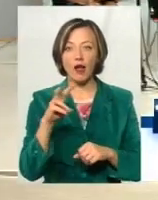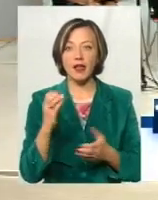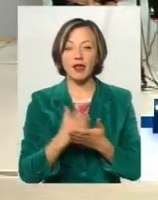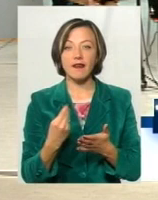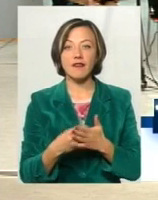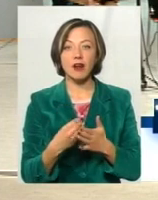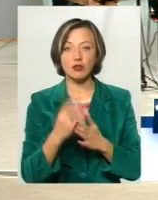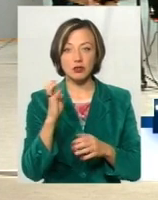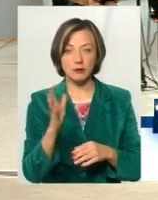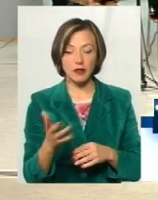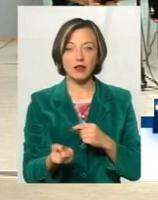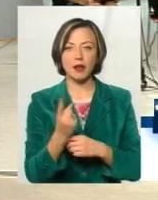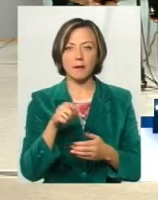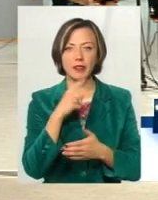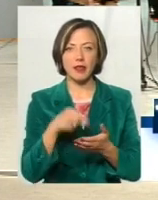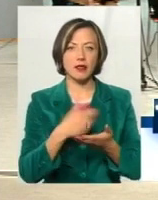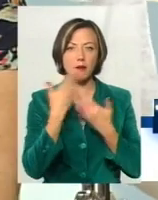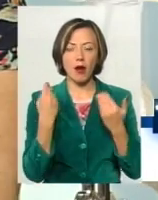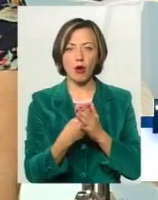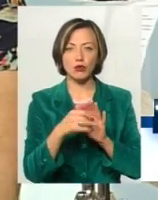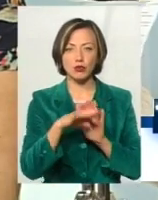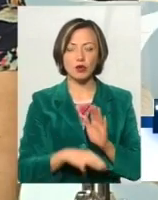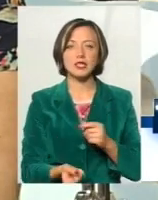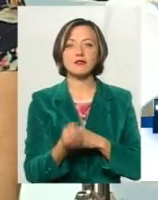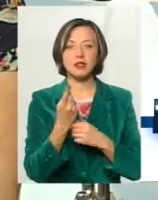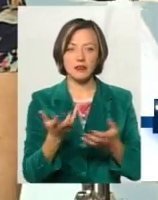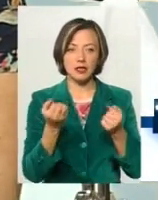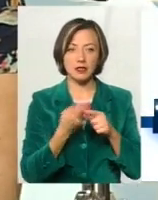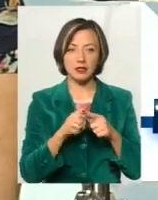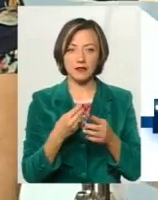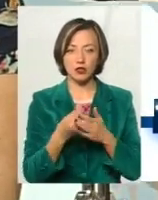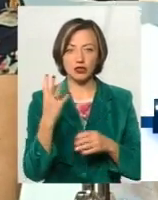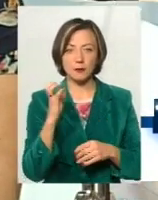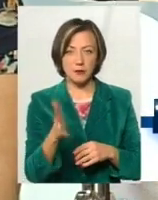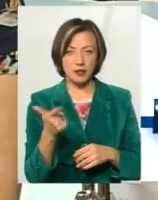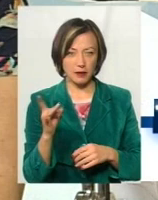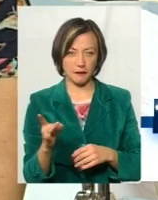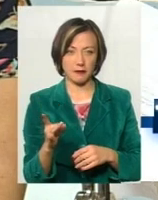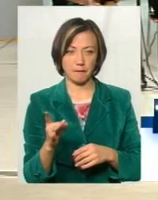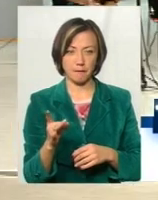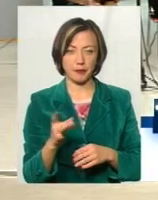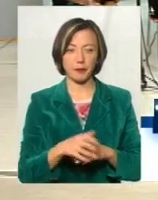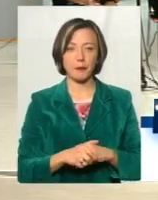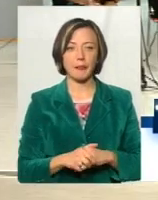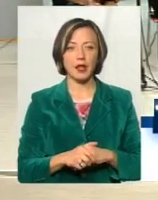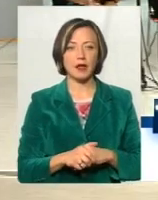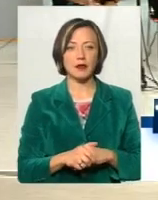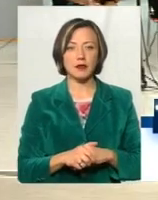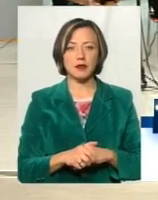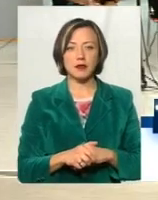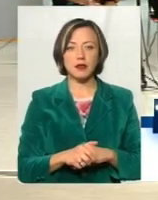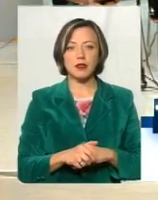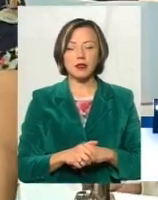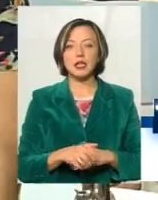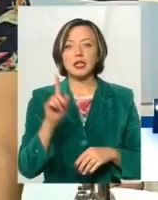вартість 450. Виникає питання, немає кошторису. Звідки взяла ця вартість 450 гривень? Дякую, пане Євген. І тим більше, я